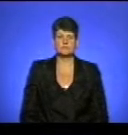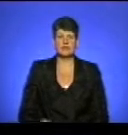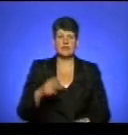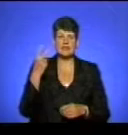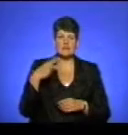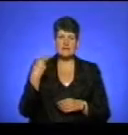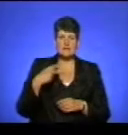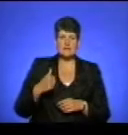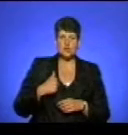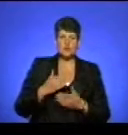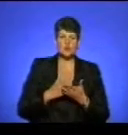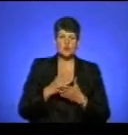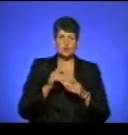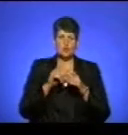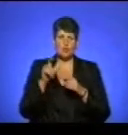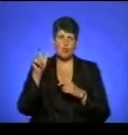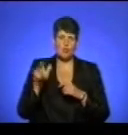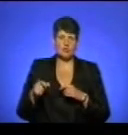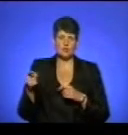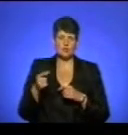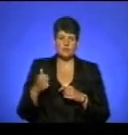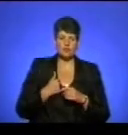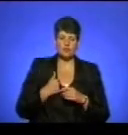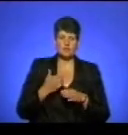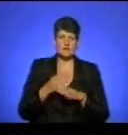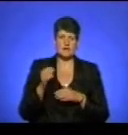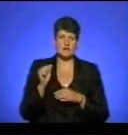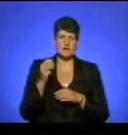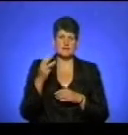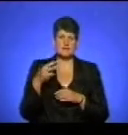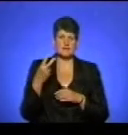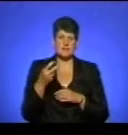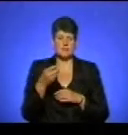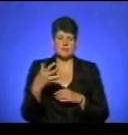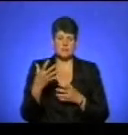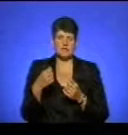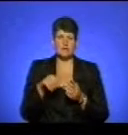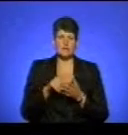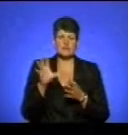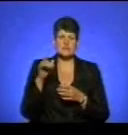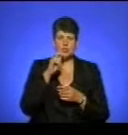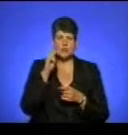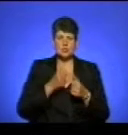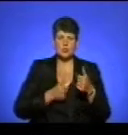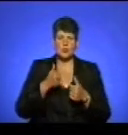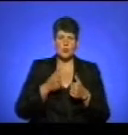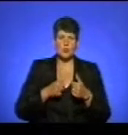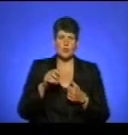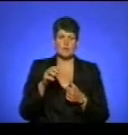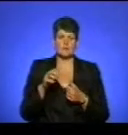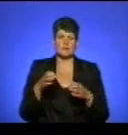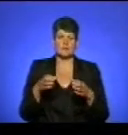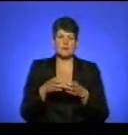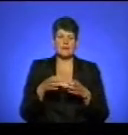Двадцять військовослужбовців Тернопільської військової частини А-32-15 взяли участь у всеукраїнському конкурсі «Мото нескорених»,